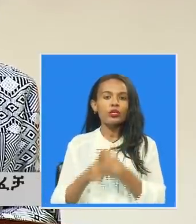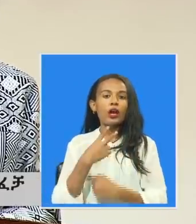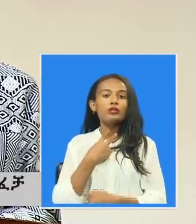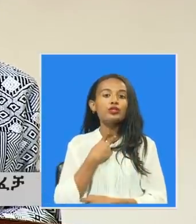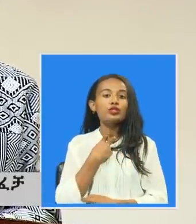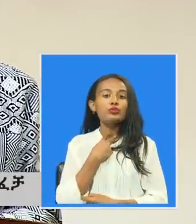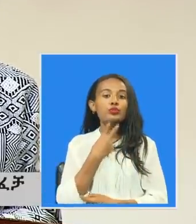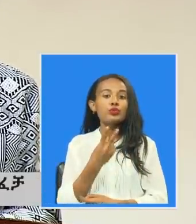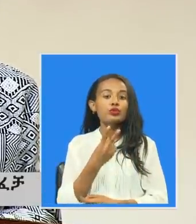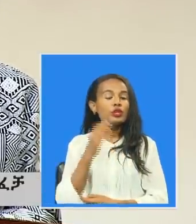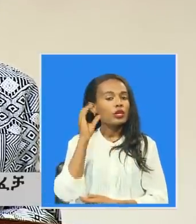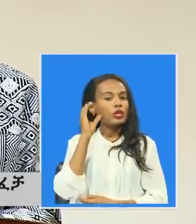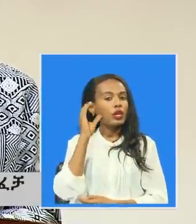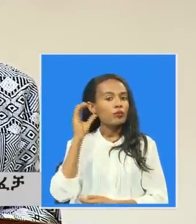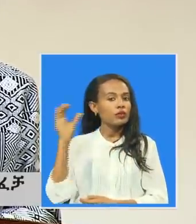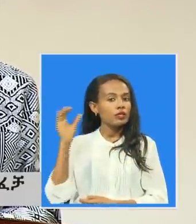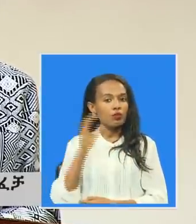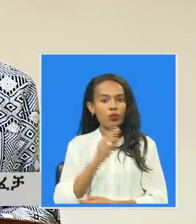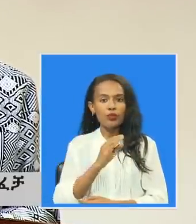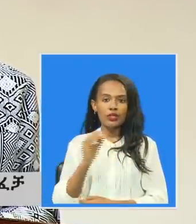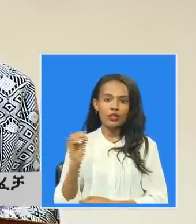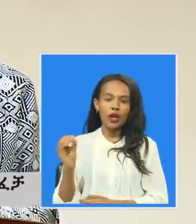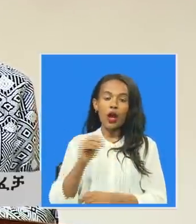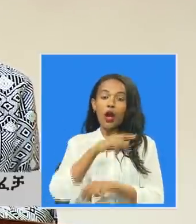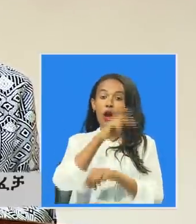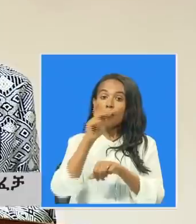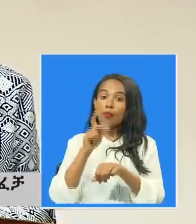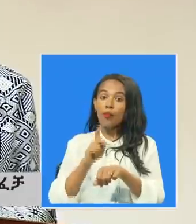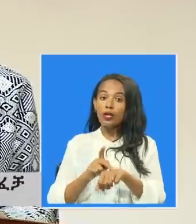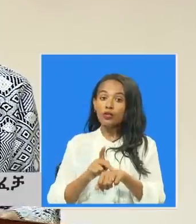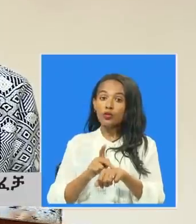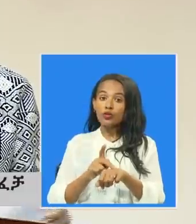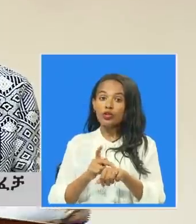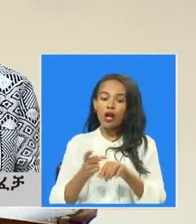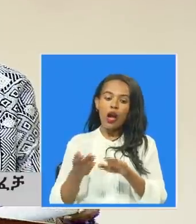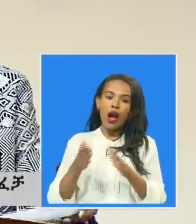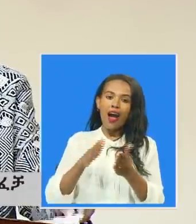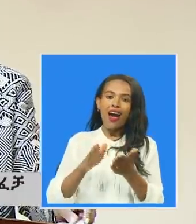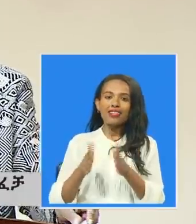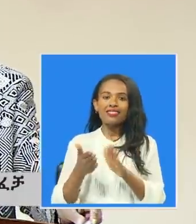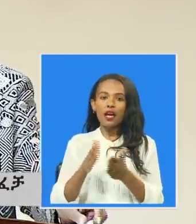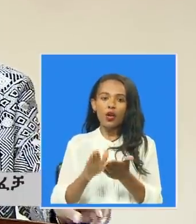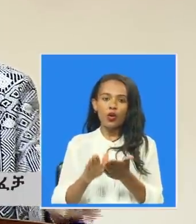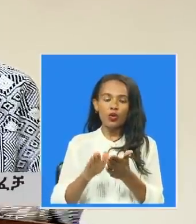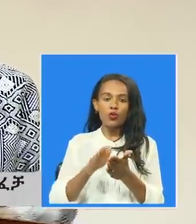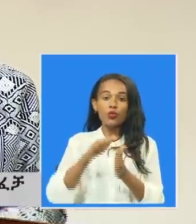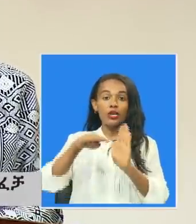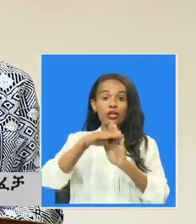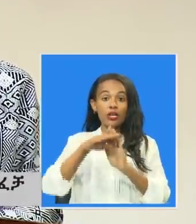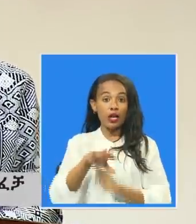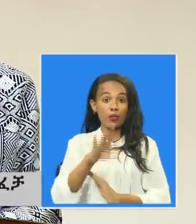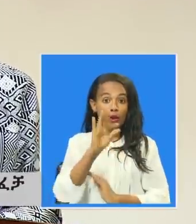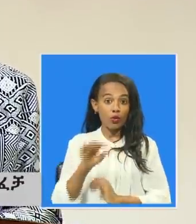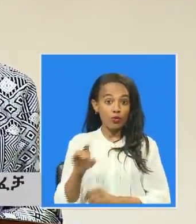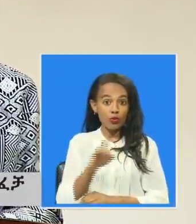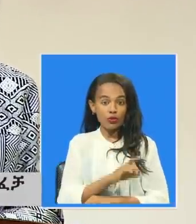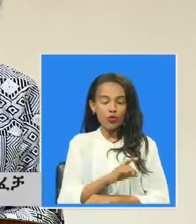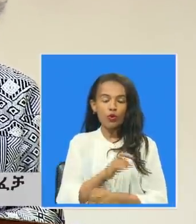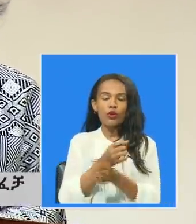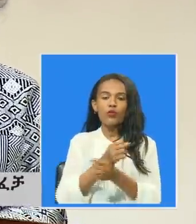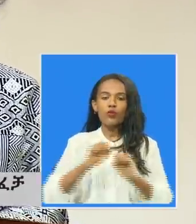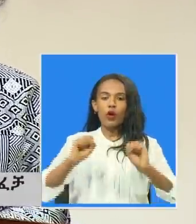ድምጾች የሚሰሙበትና ፓርቲዎች አንጻራዊ ውክልና የሚያገኙበት እንዲሆን